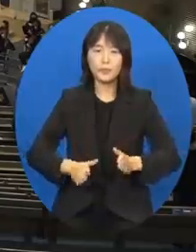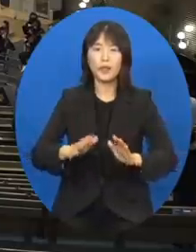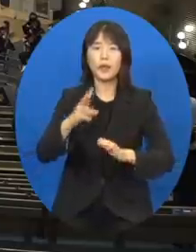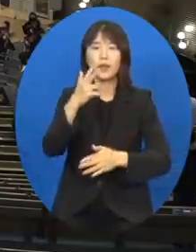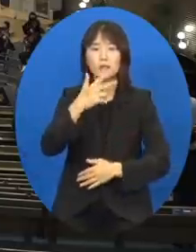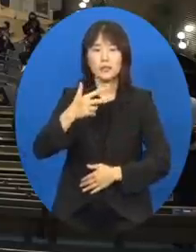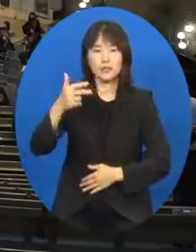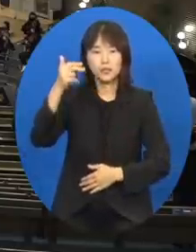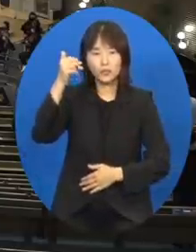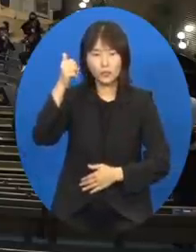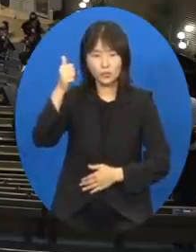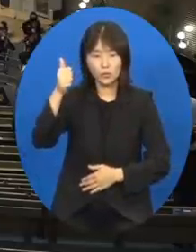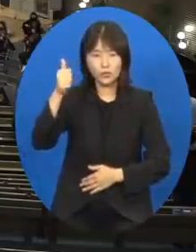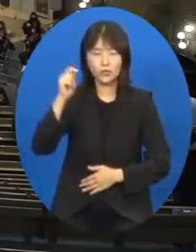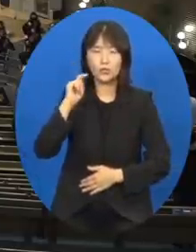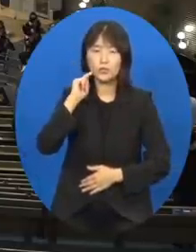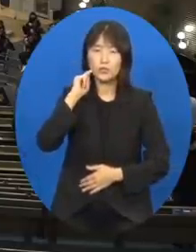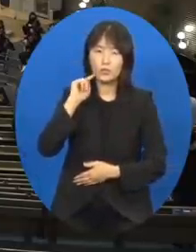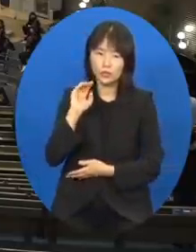베들레헴 나신 주.